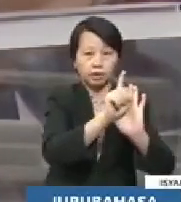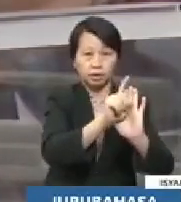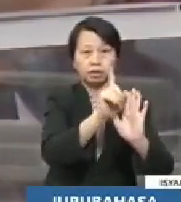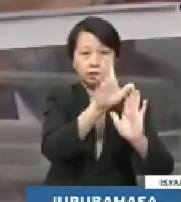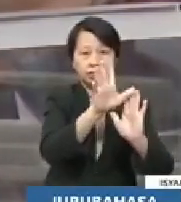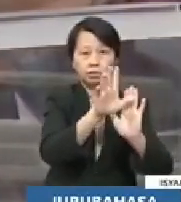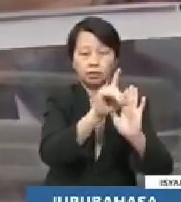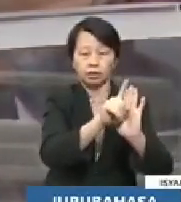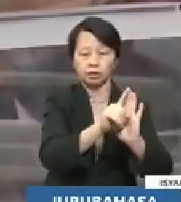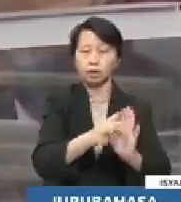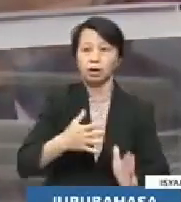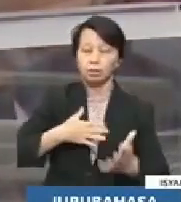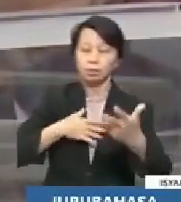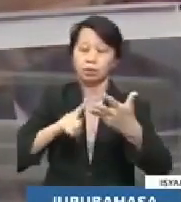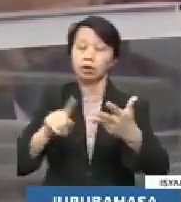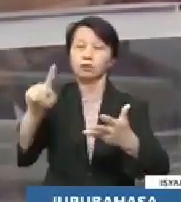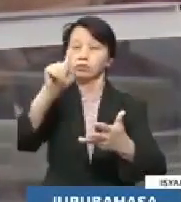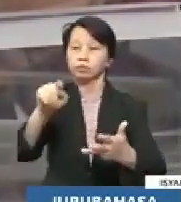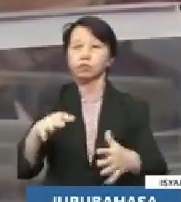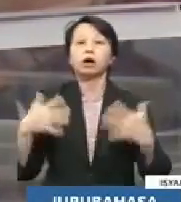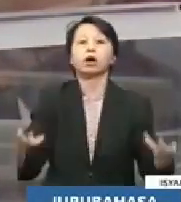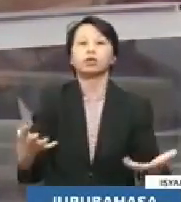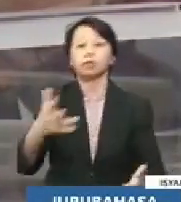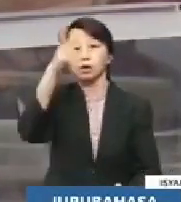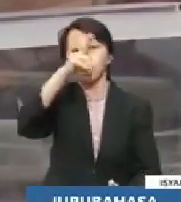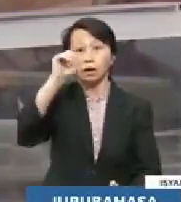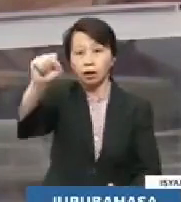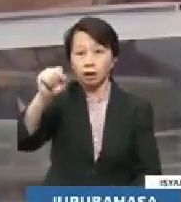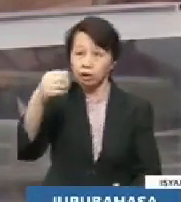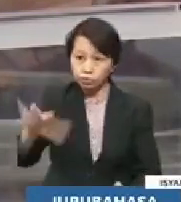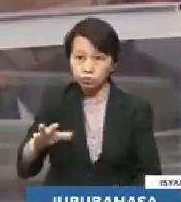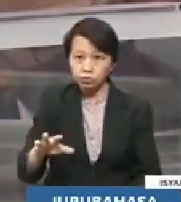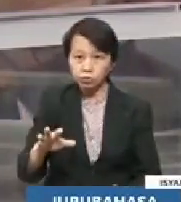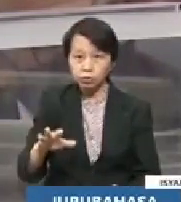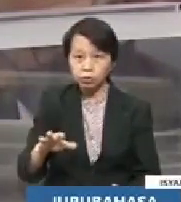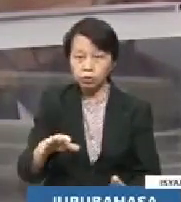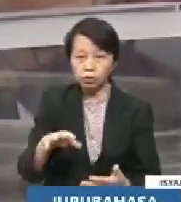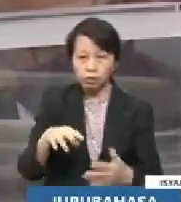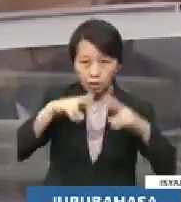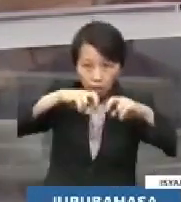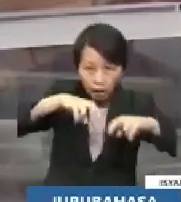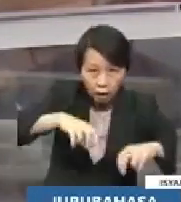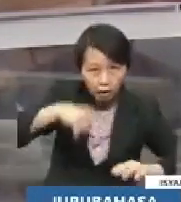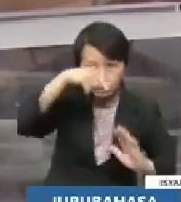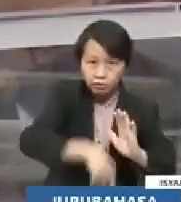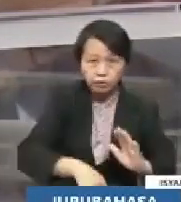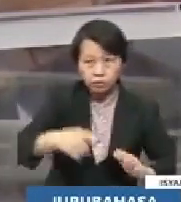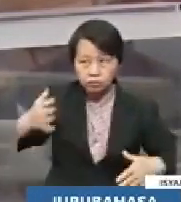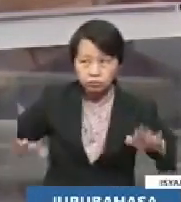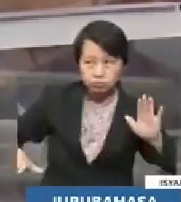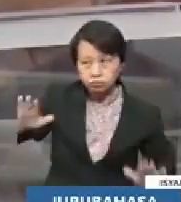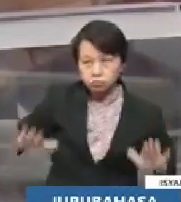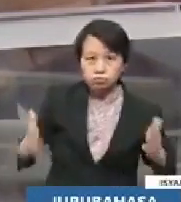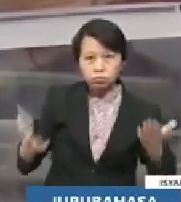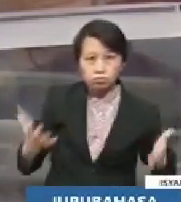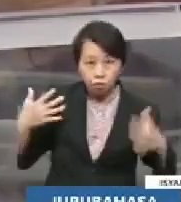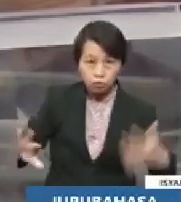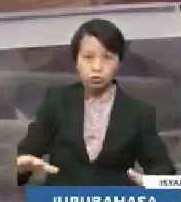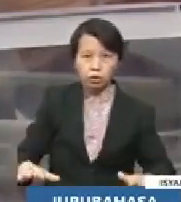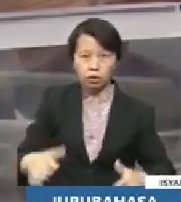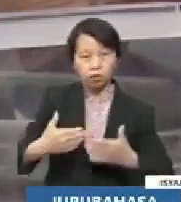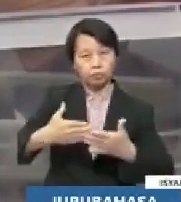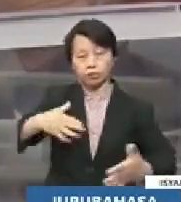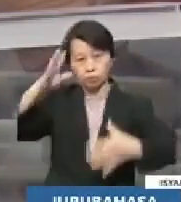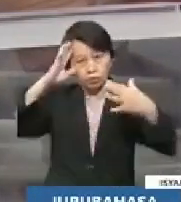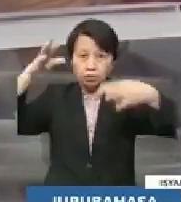soalnya saya apakah kerajaan Negeri sudah membuat Persib elitis tadi ataupun timbang darah sebelum kita